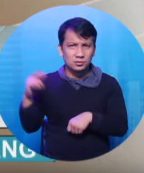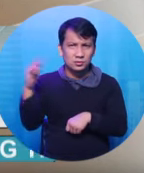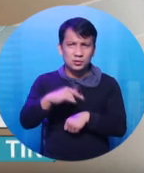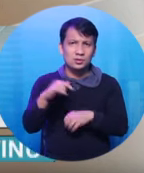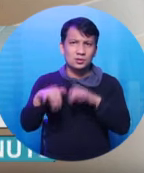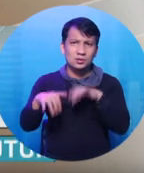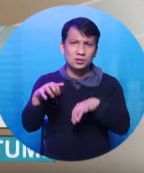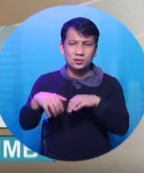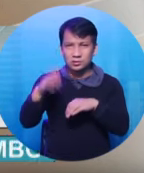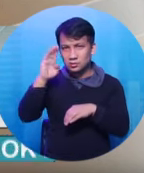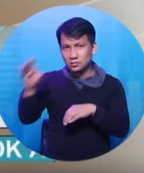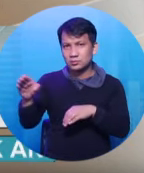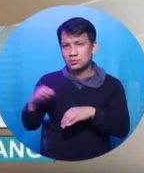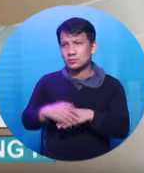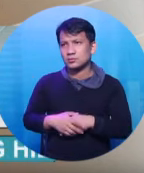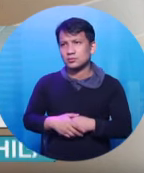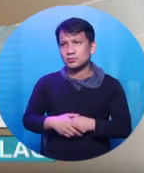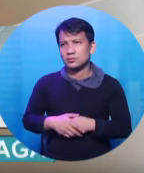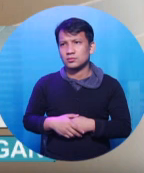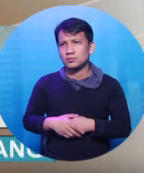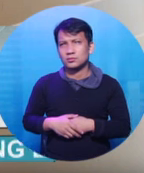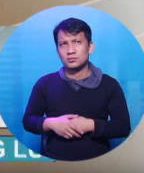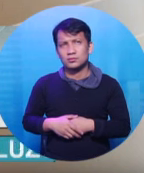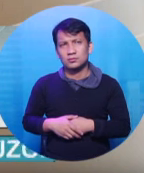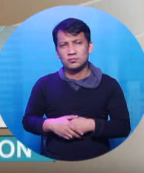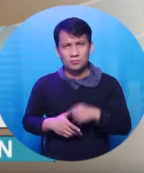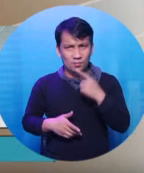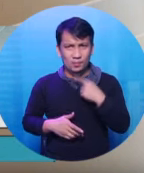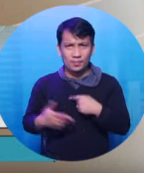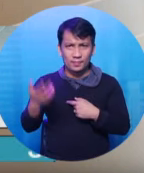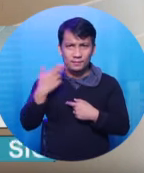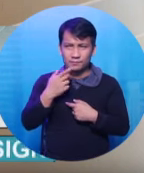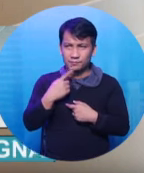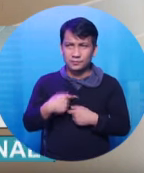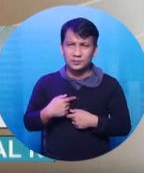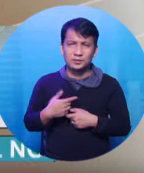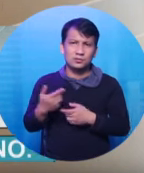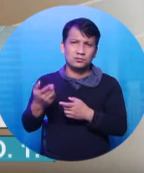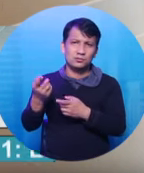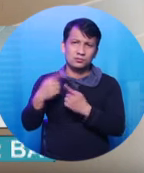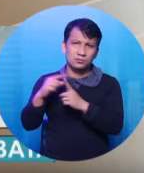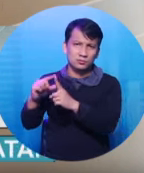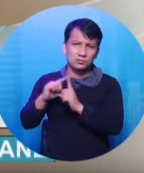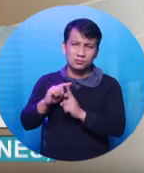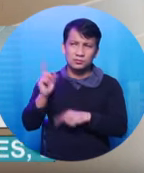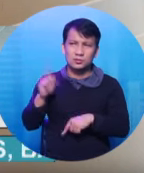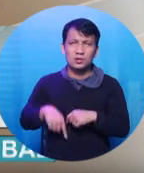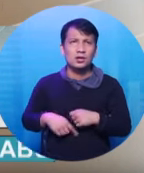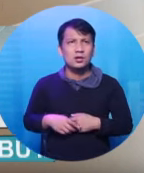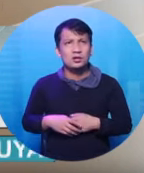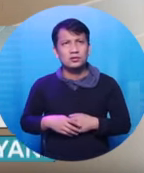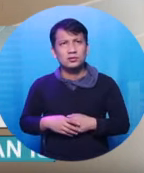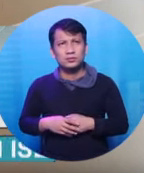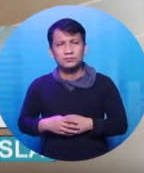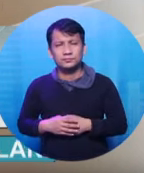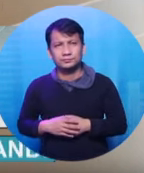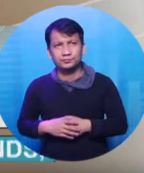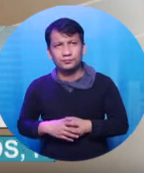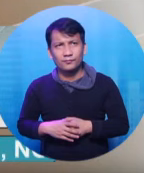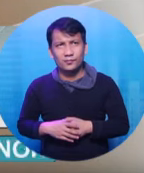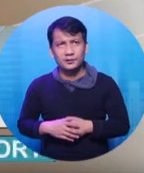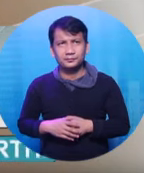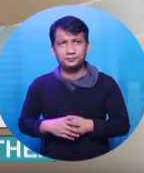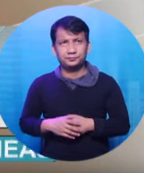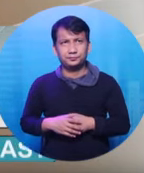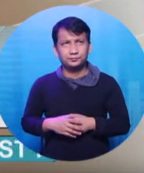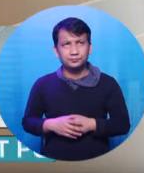po, nagalit po siya sa akin, inumura po niya ako. O ano pong mga pinagsasabi sa akin. Okay, sandali